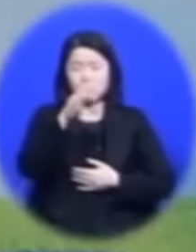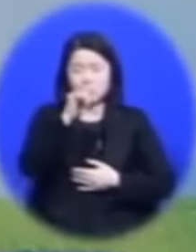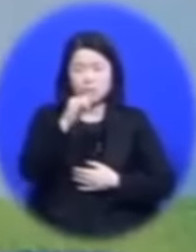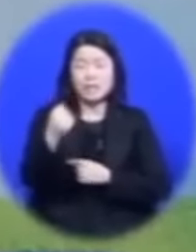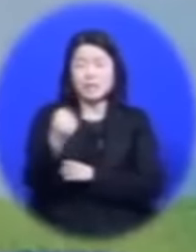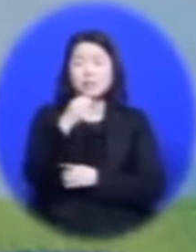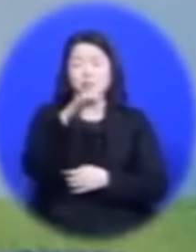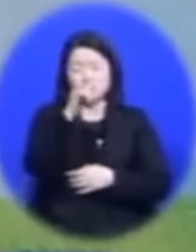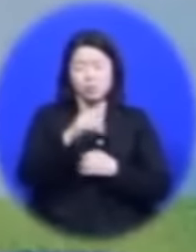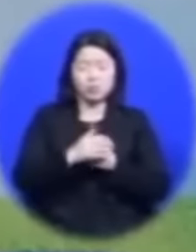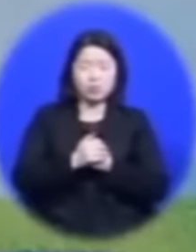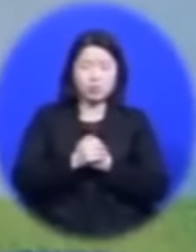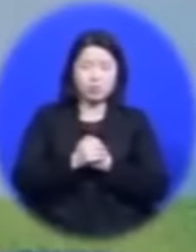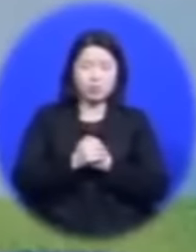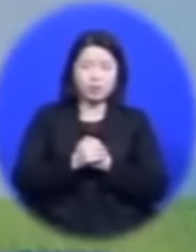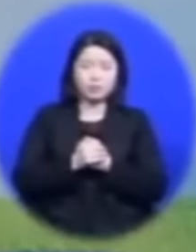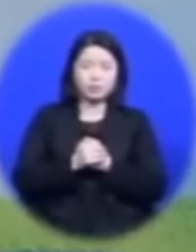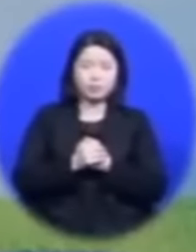여전히.